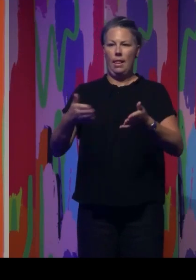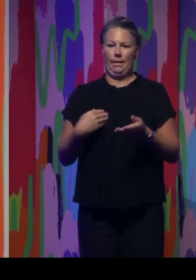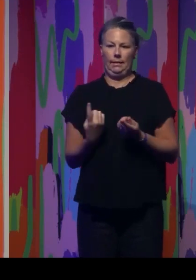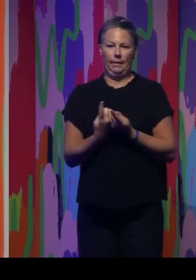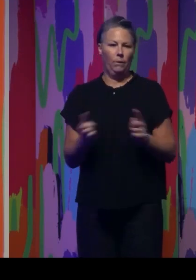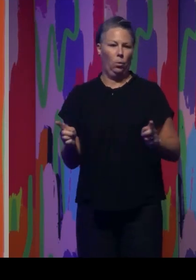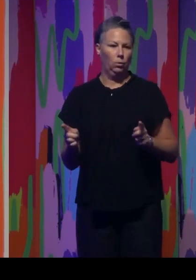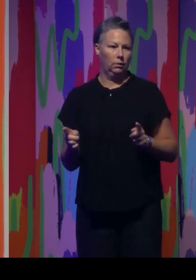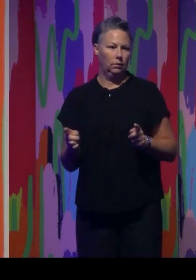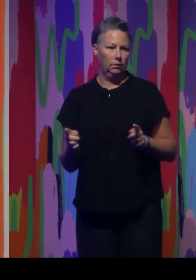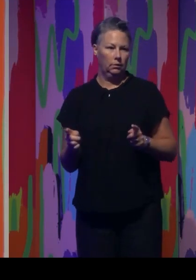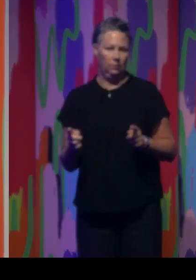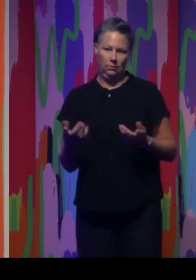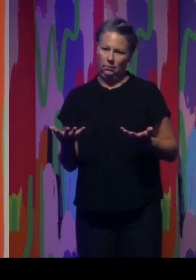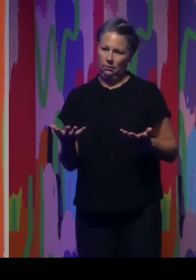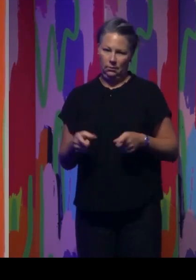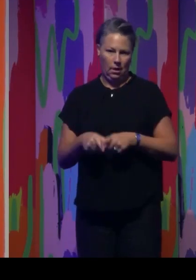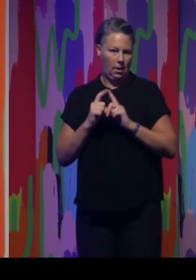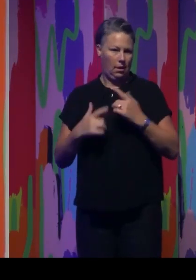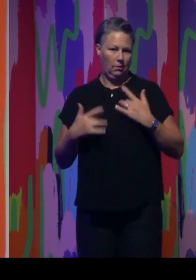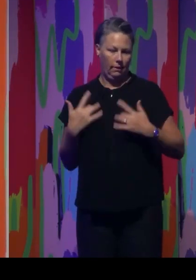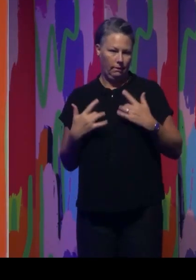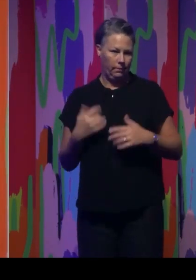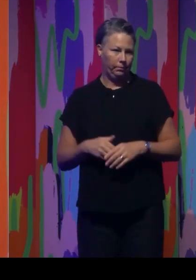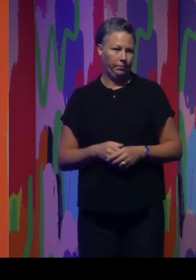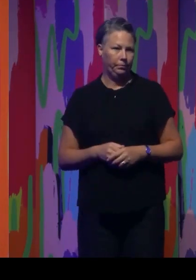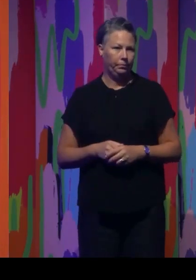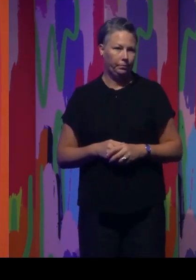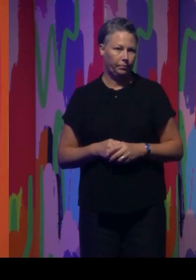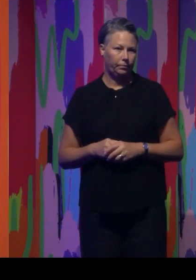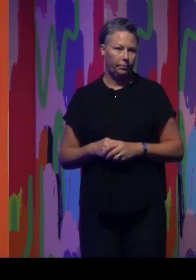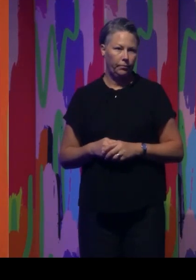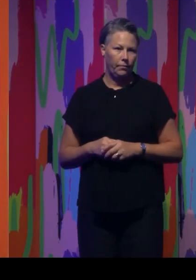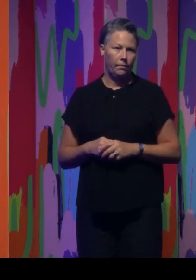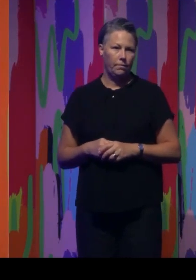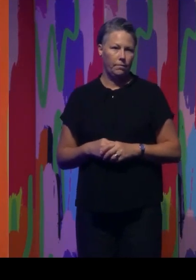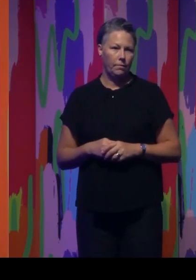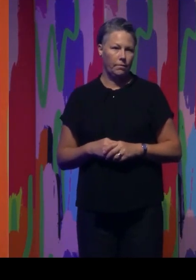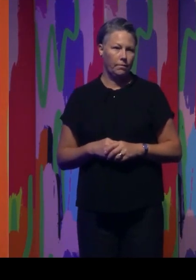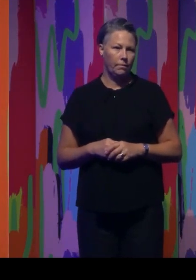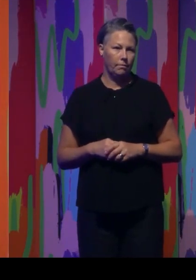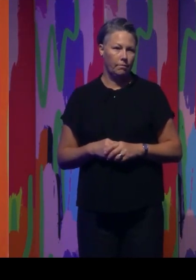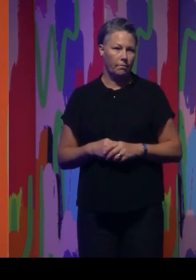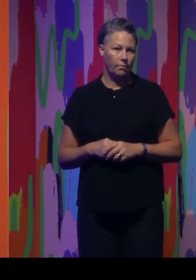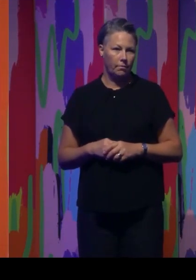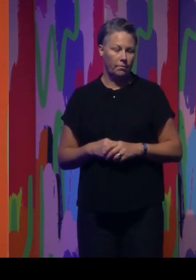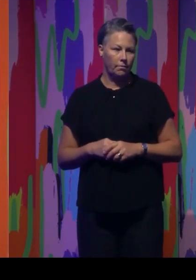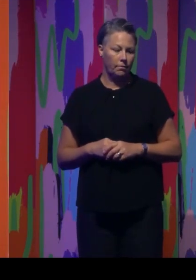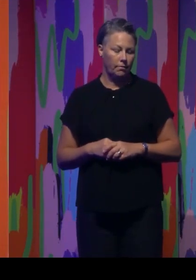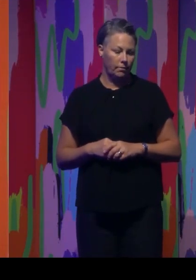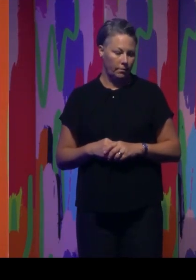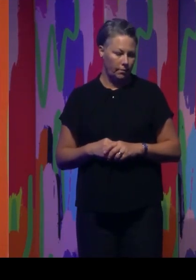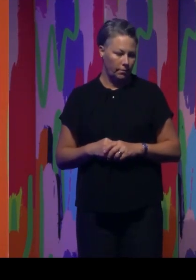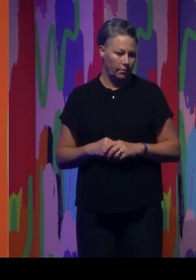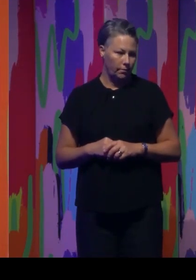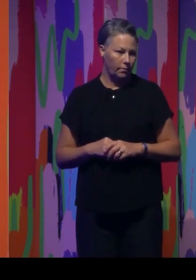ম্যারিটাল রেপ বিলং করে না এবং ম্যারিটাল রেপে আমাদের যে ধারণাটা সেটা হচ্ছে বিয়ে হওয়ার পরে কোনো মানুষ বিয়ে